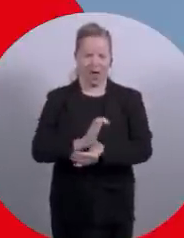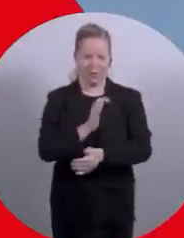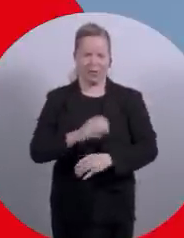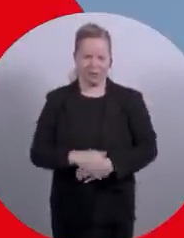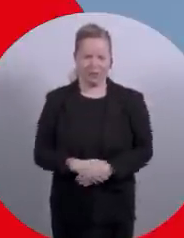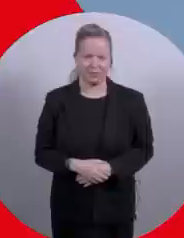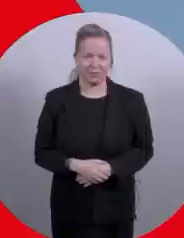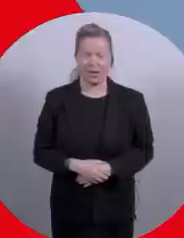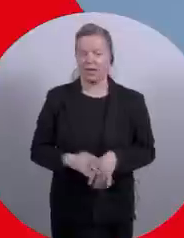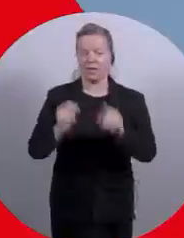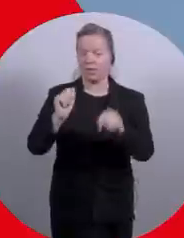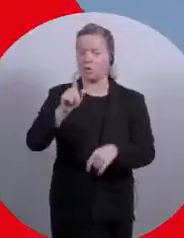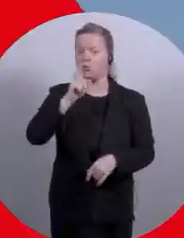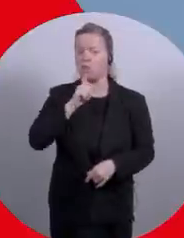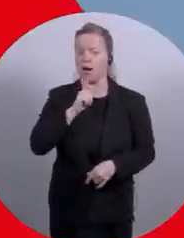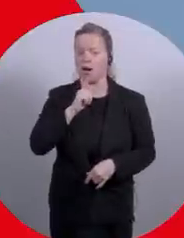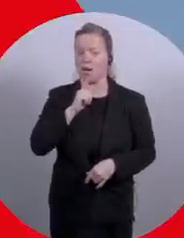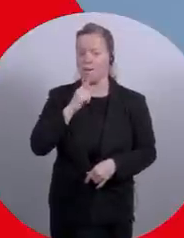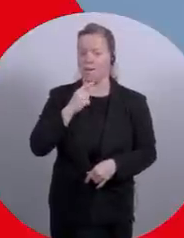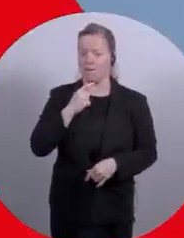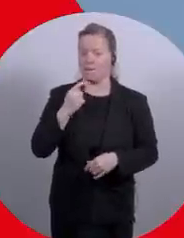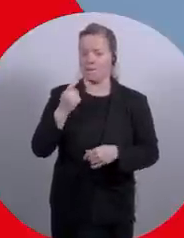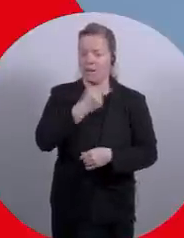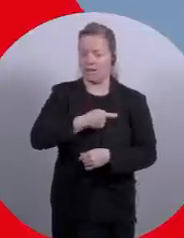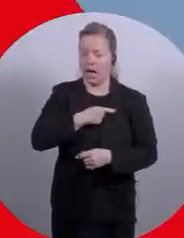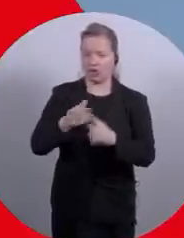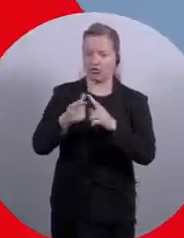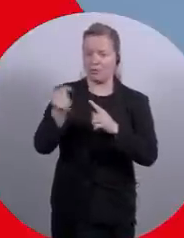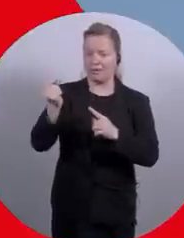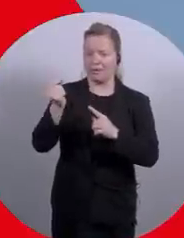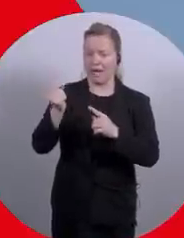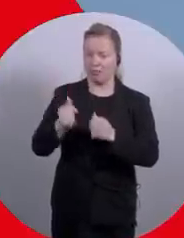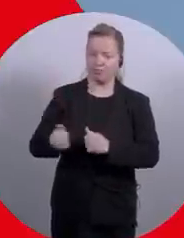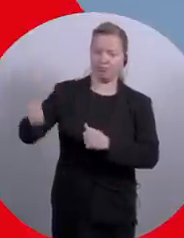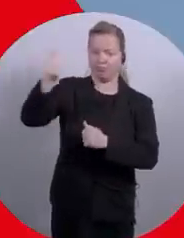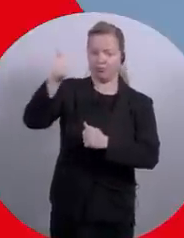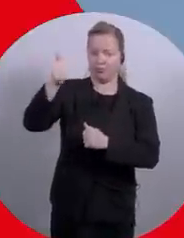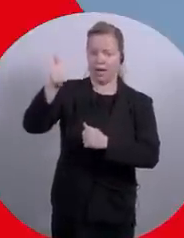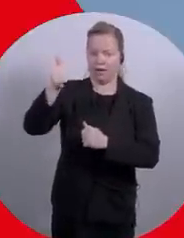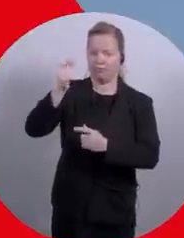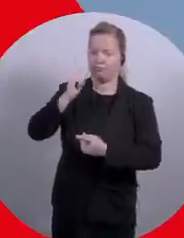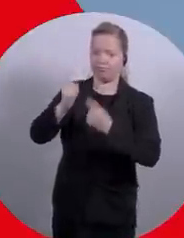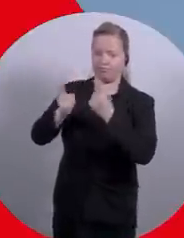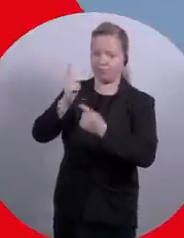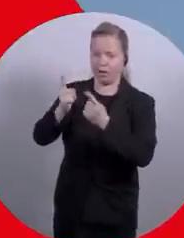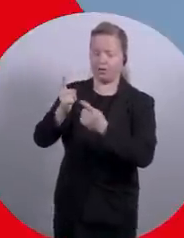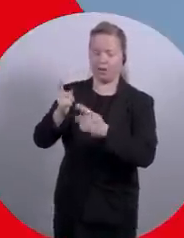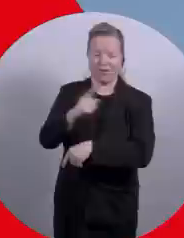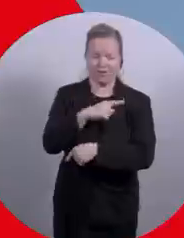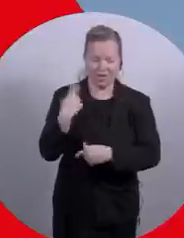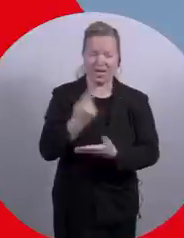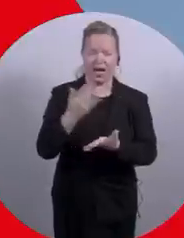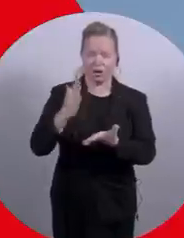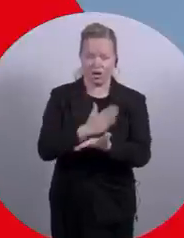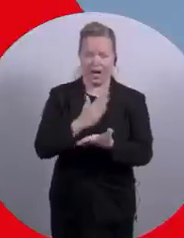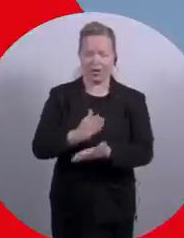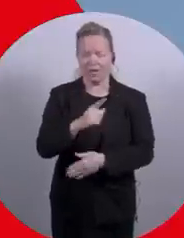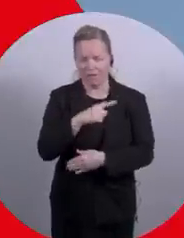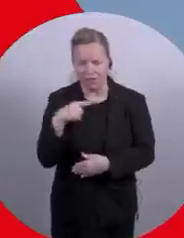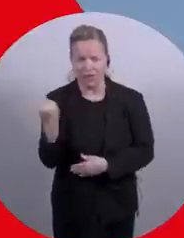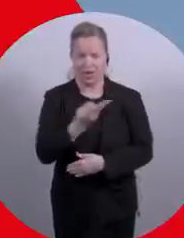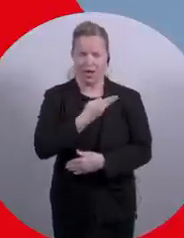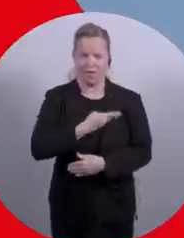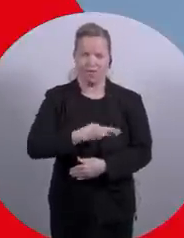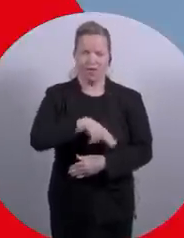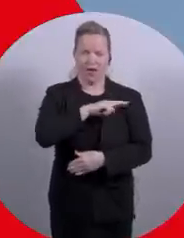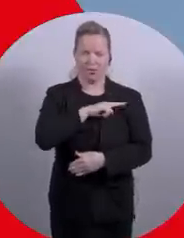nur an die Parteispitze zu delegieren aber heute entscheiden wir darüber es geht darum dass wir dieses Vertrauen